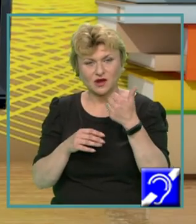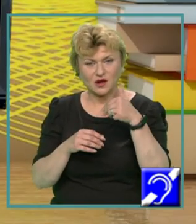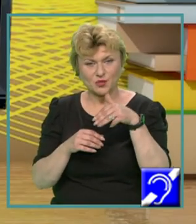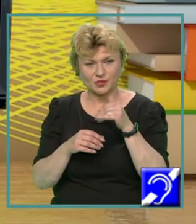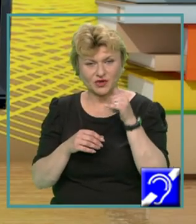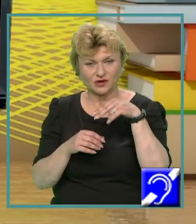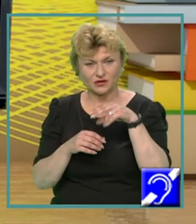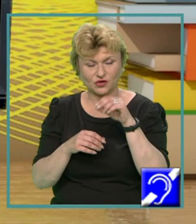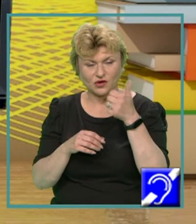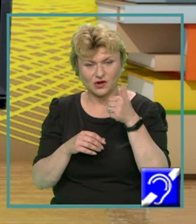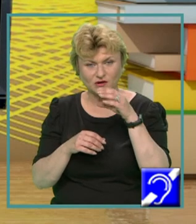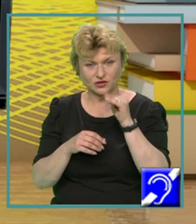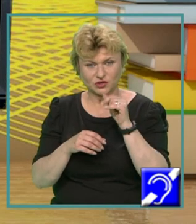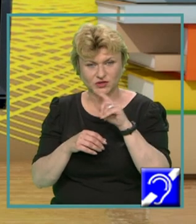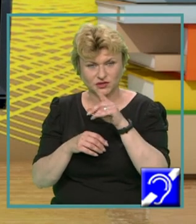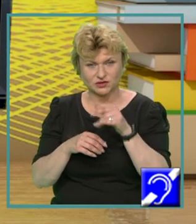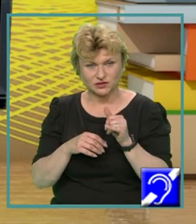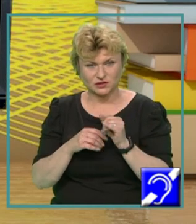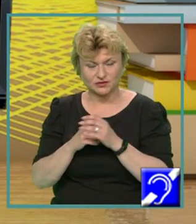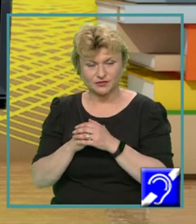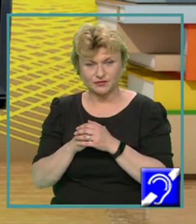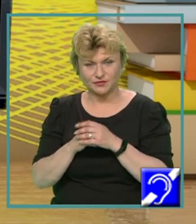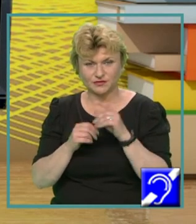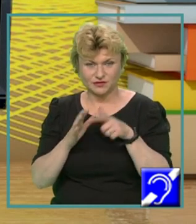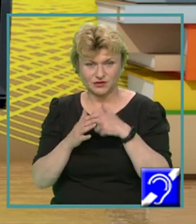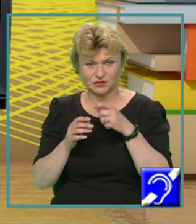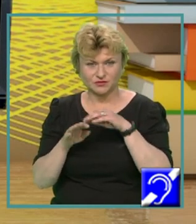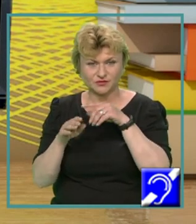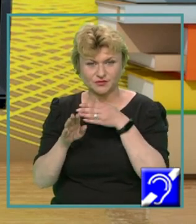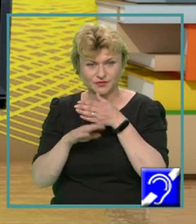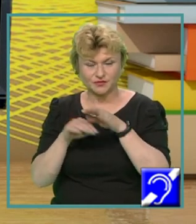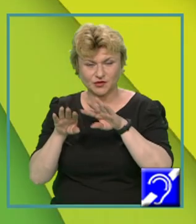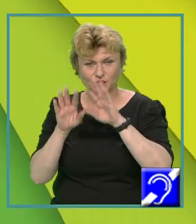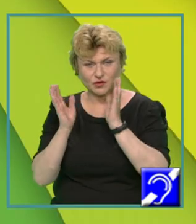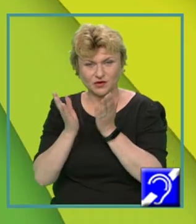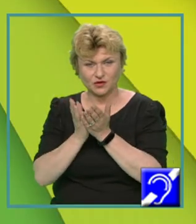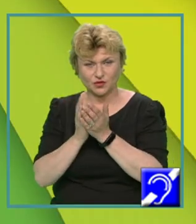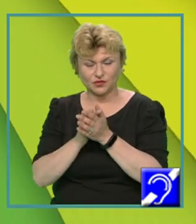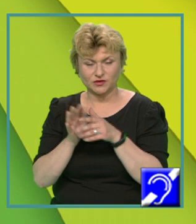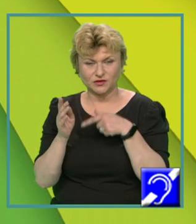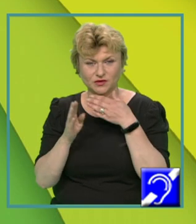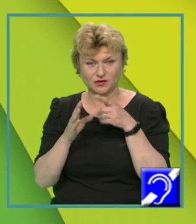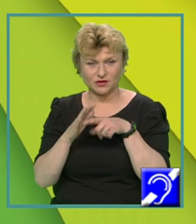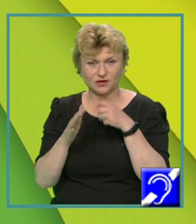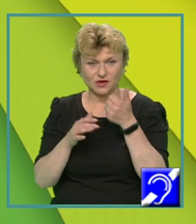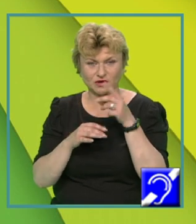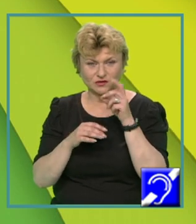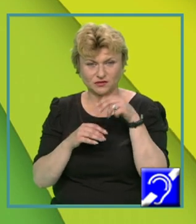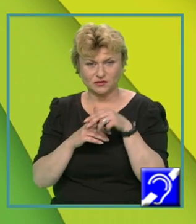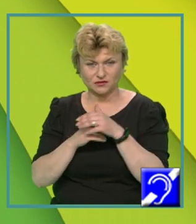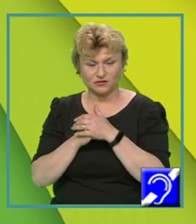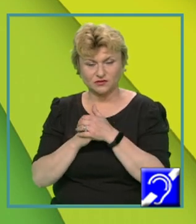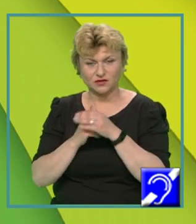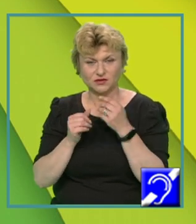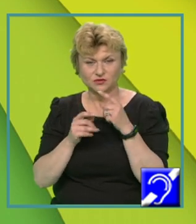în interiorul nucleului ADN-ul. ARN-ul copiază o genă din ADN, iese din nucleu și iată se